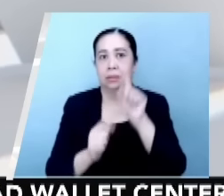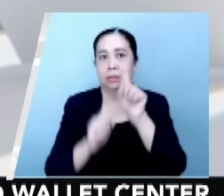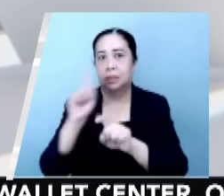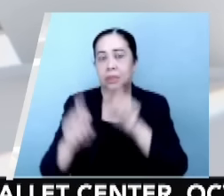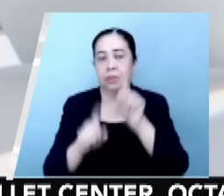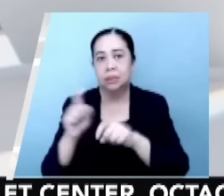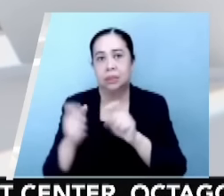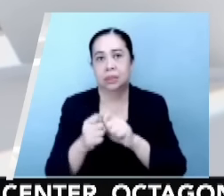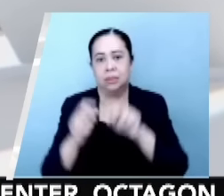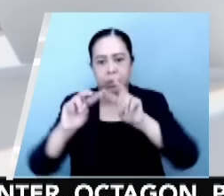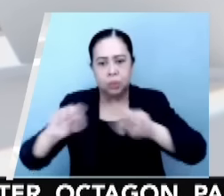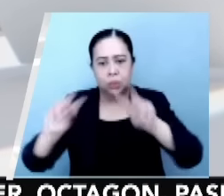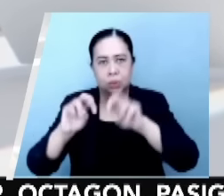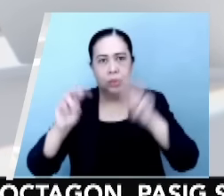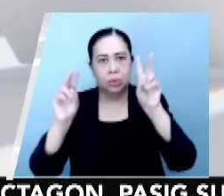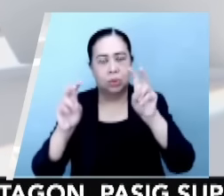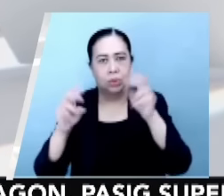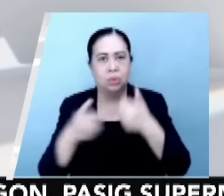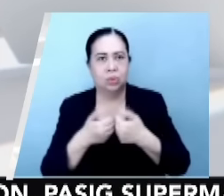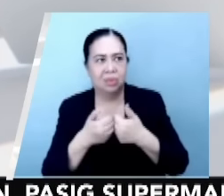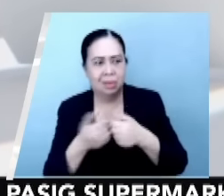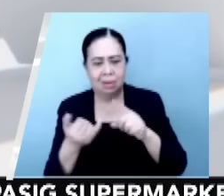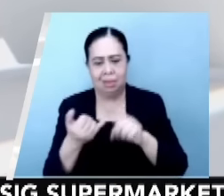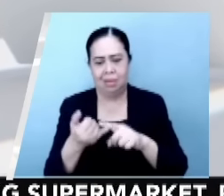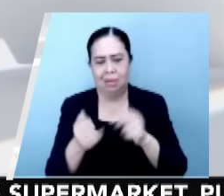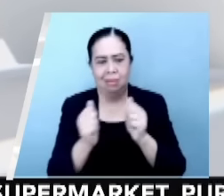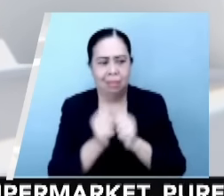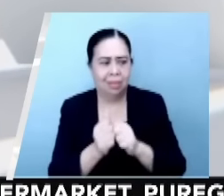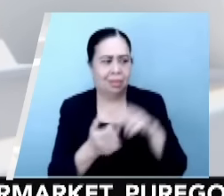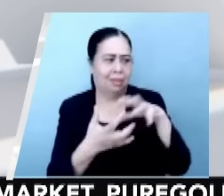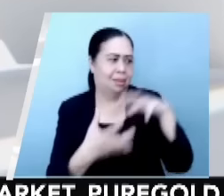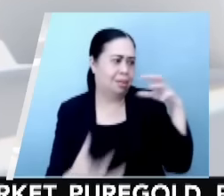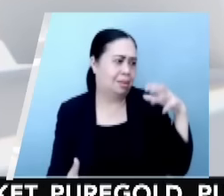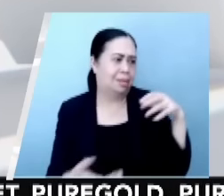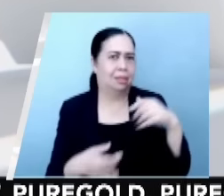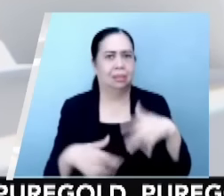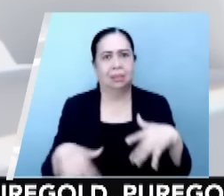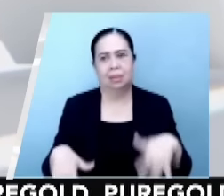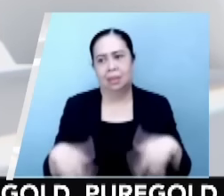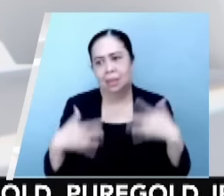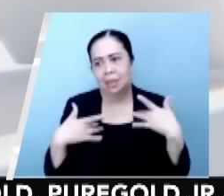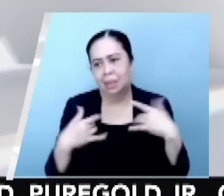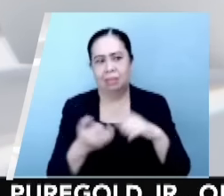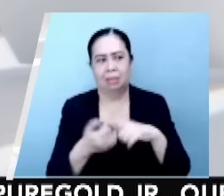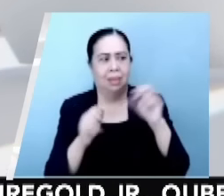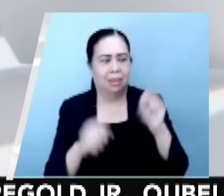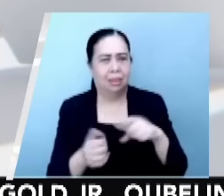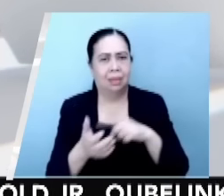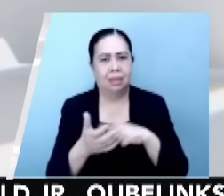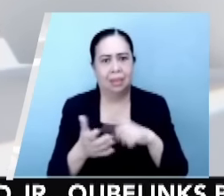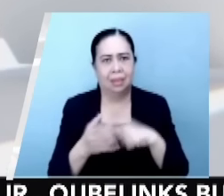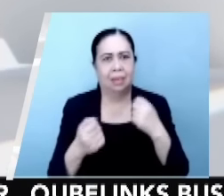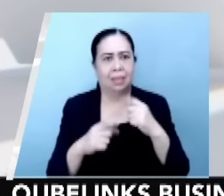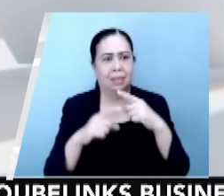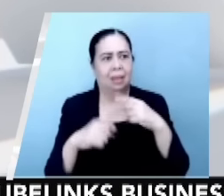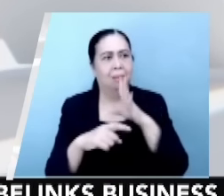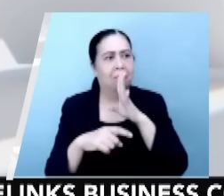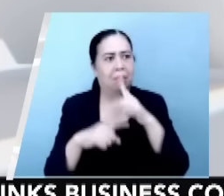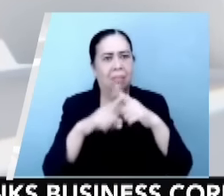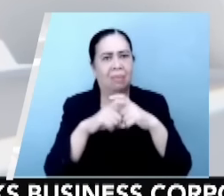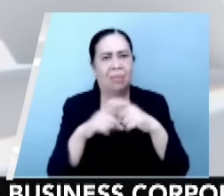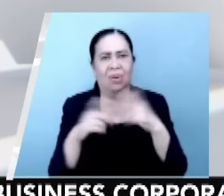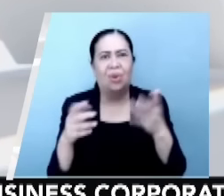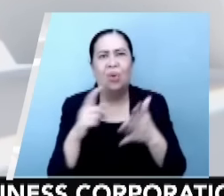pag-usisa sa umaninobyo ni Go, pati kanyang marangya umanong pamumuhay at kakayahang mag-Mandarin at Fukien na ano raw bang kinalaman sa